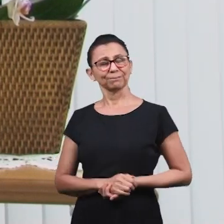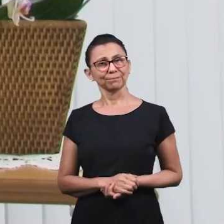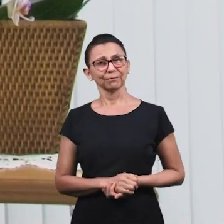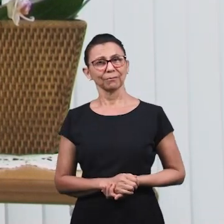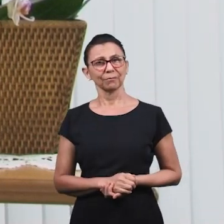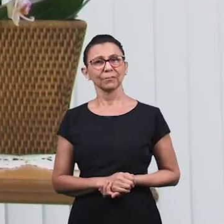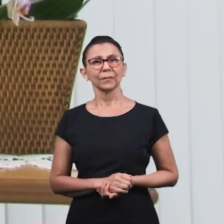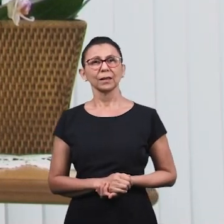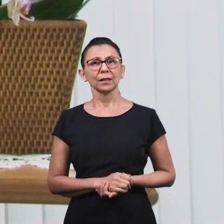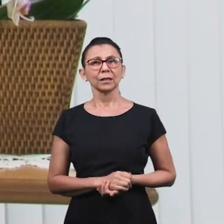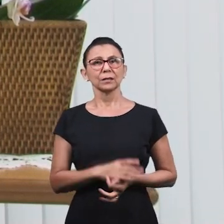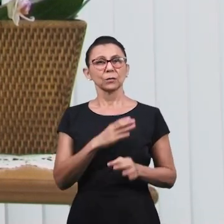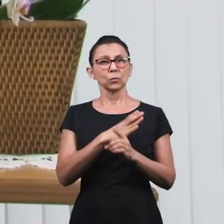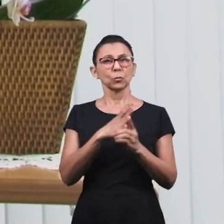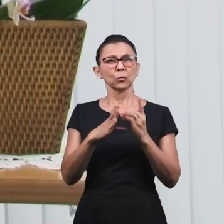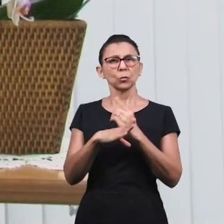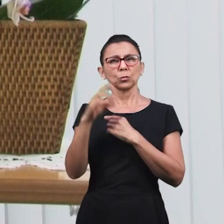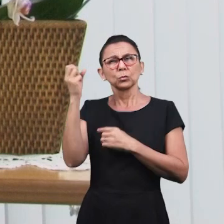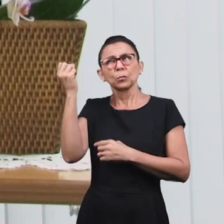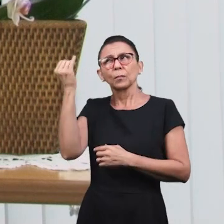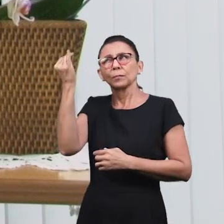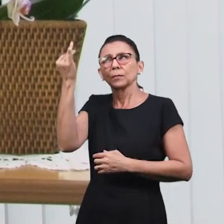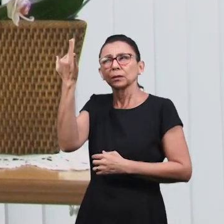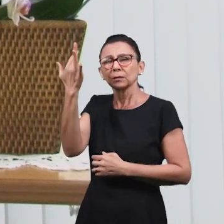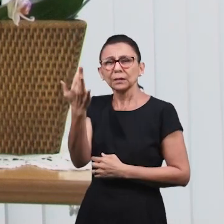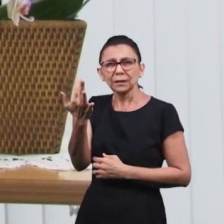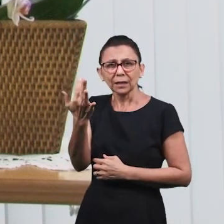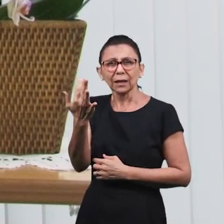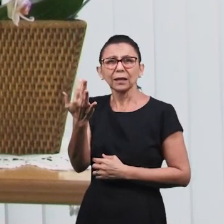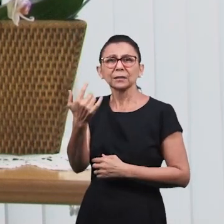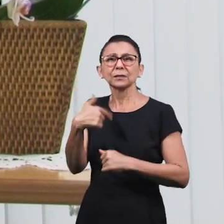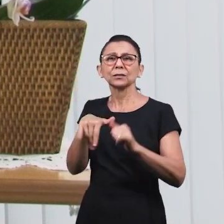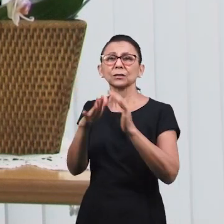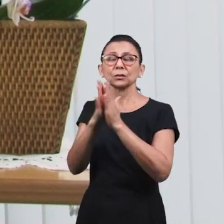genou à l'aube et prions,